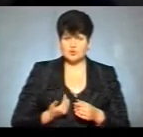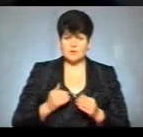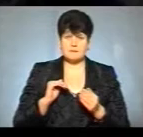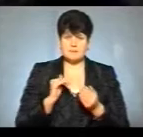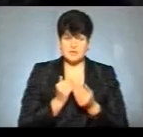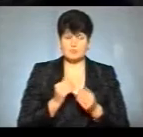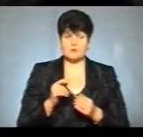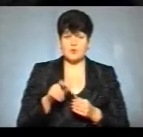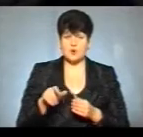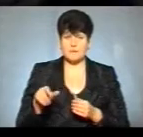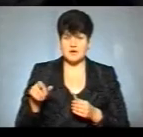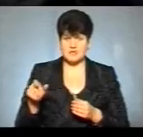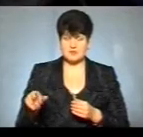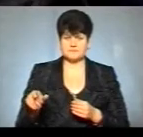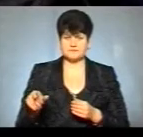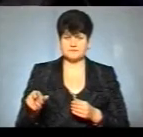громадян, то